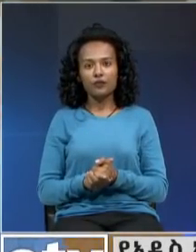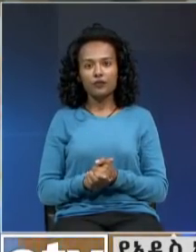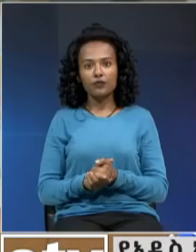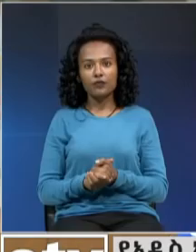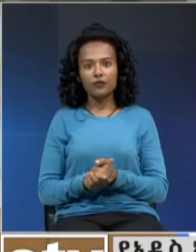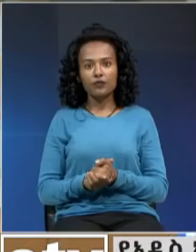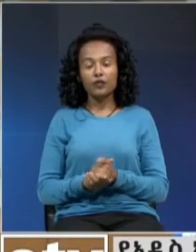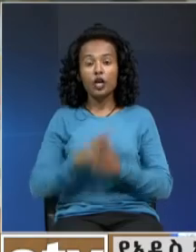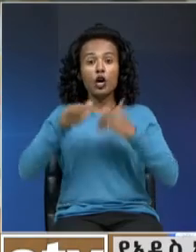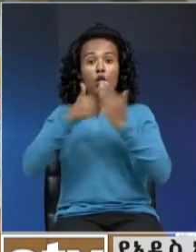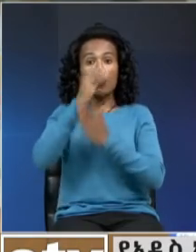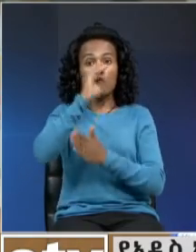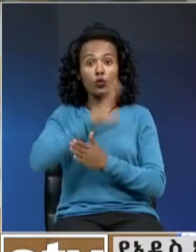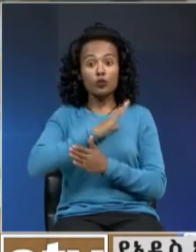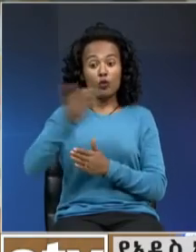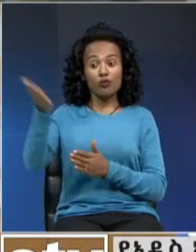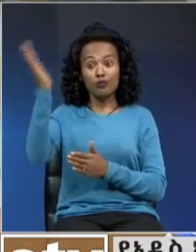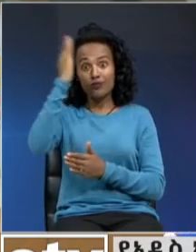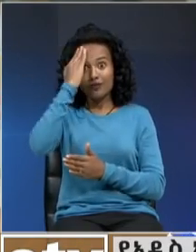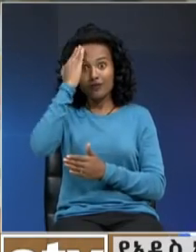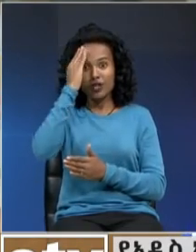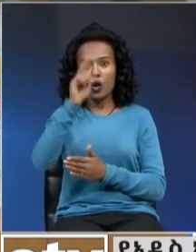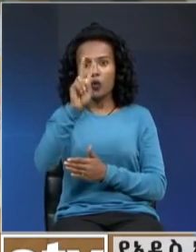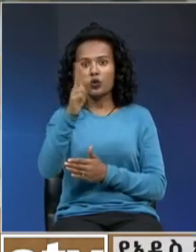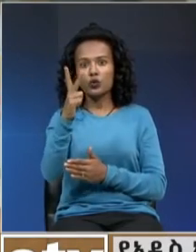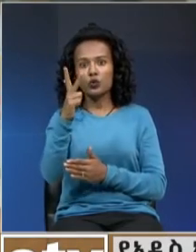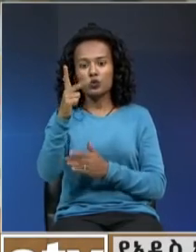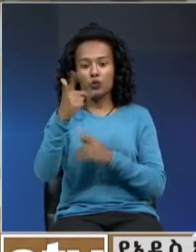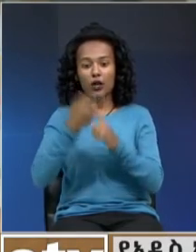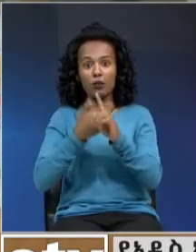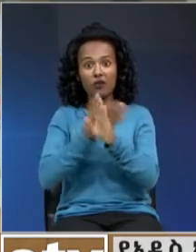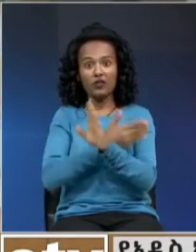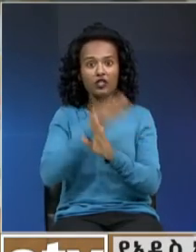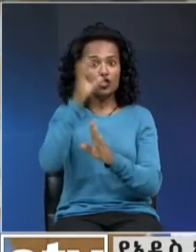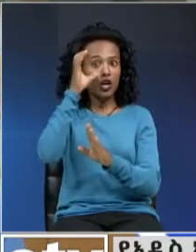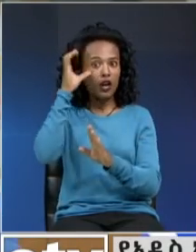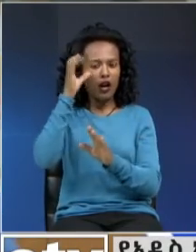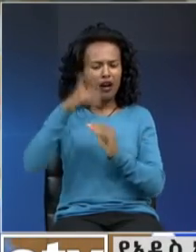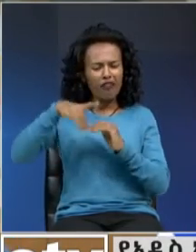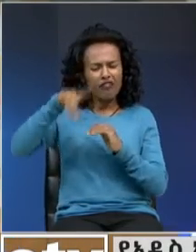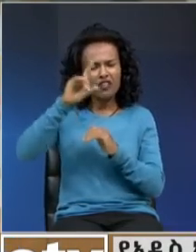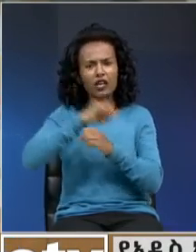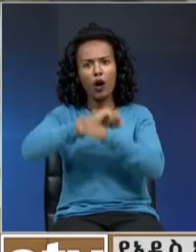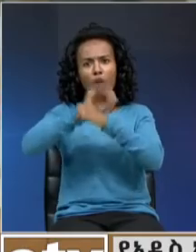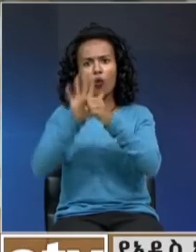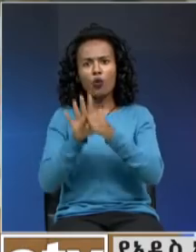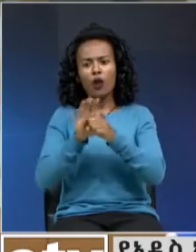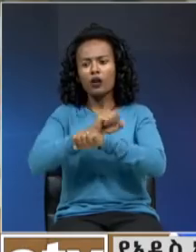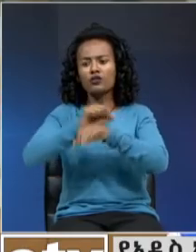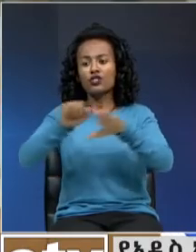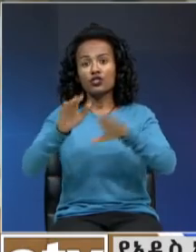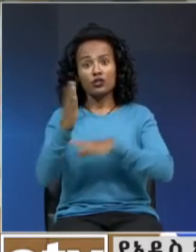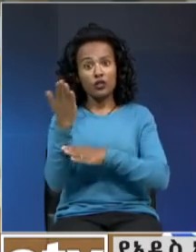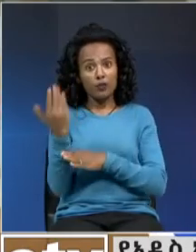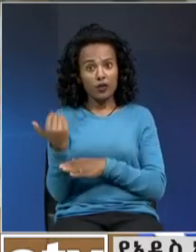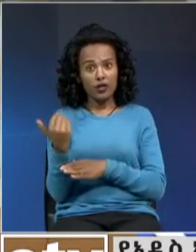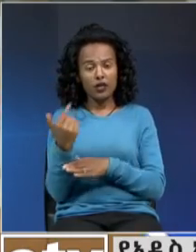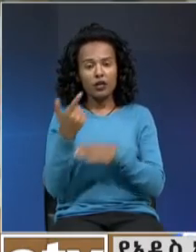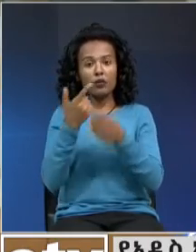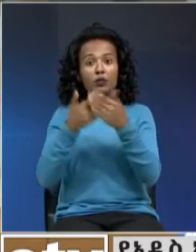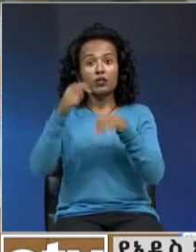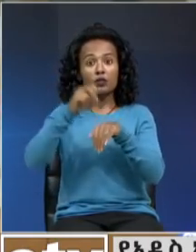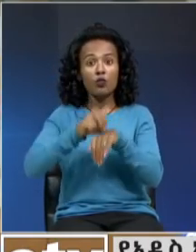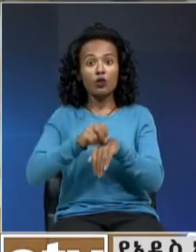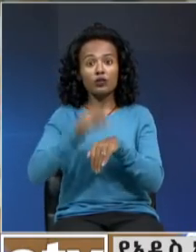2 or 3 months. ሁሉም ሰው እንደሚያውቀው ከሁለት ሶስት ወር በፊት በቻይና ከፍተኛ የሆነ የኮሮና ቫይረስ ስርጭት ነበር። በዚህም